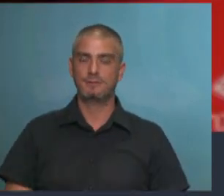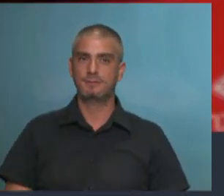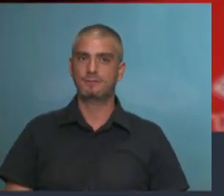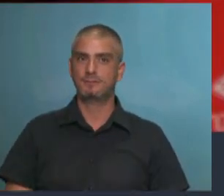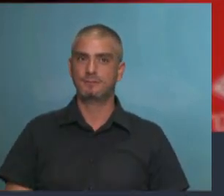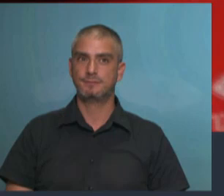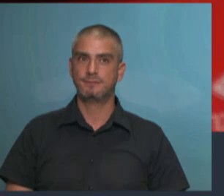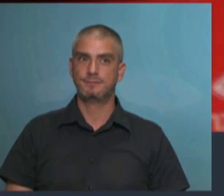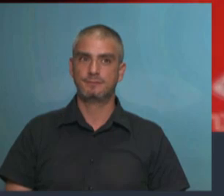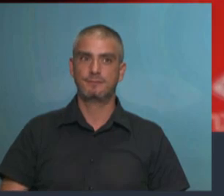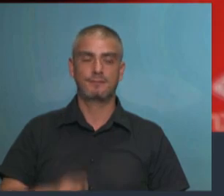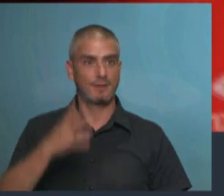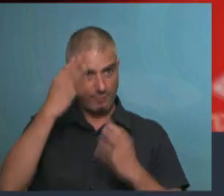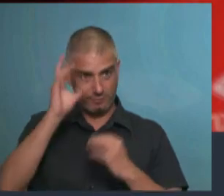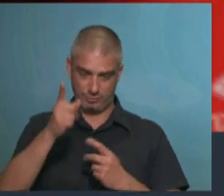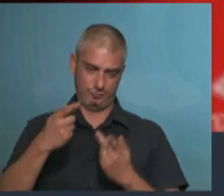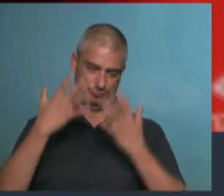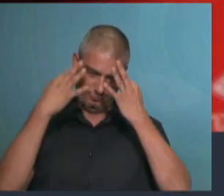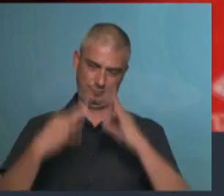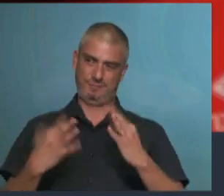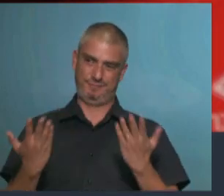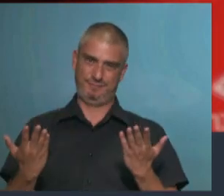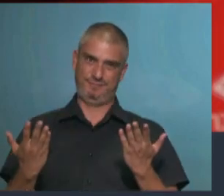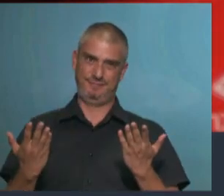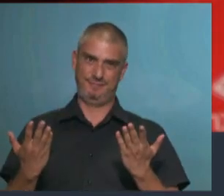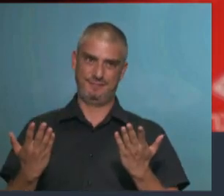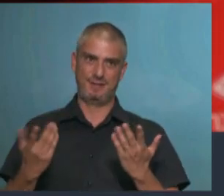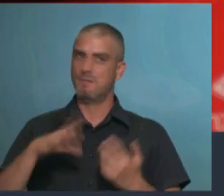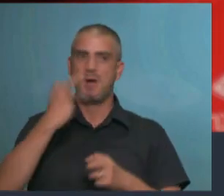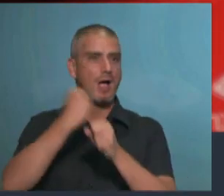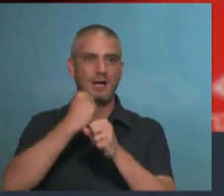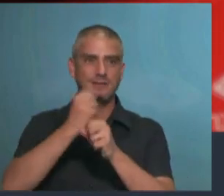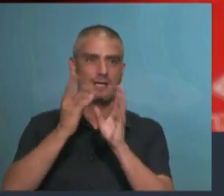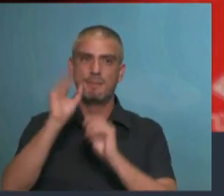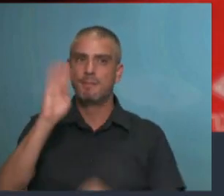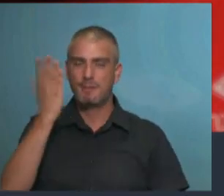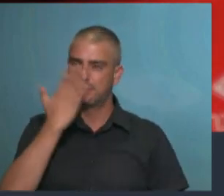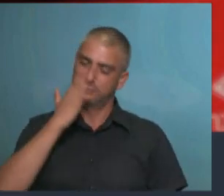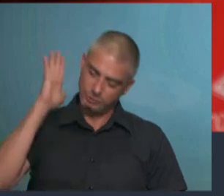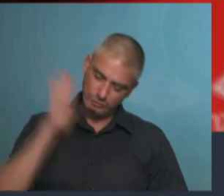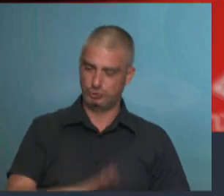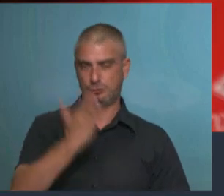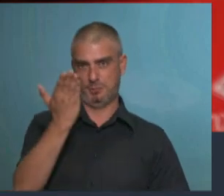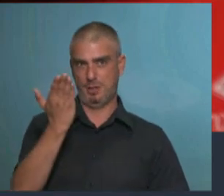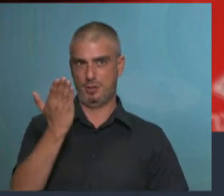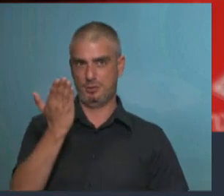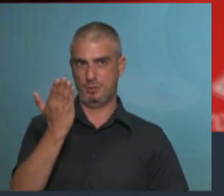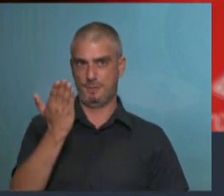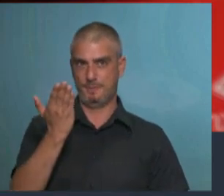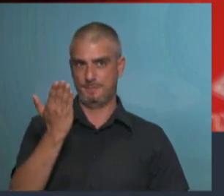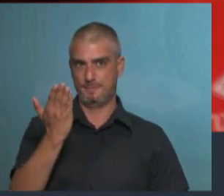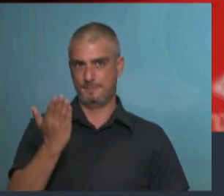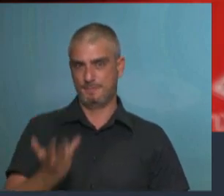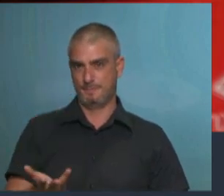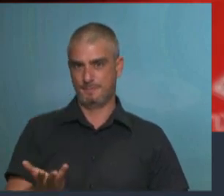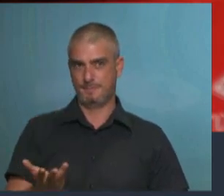ידידותי. עוד יש עוד אחרת, מה הוא עשה עם נתניהו? הוא השפיל אותו.